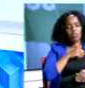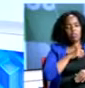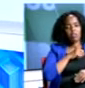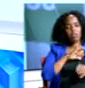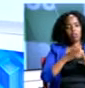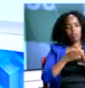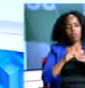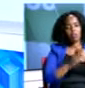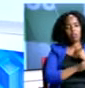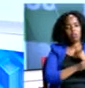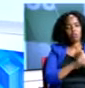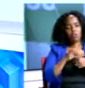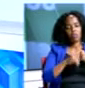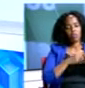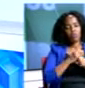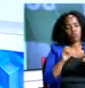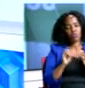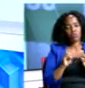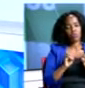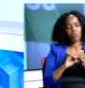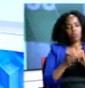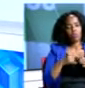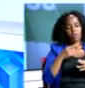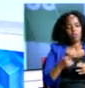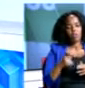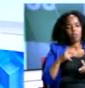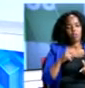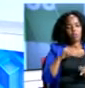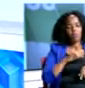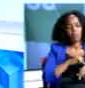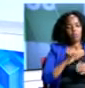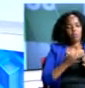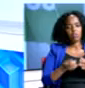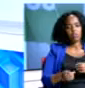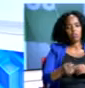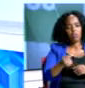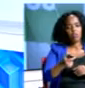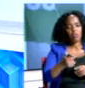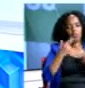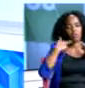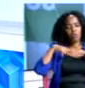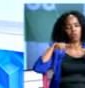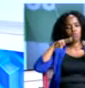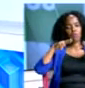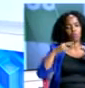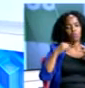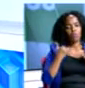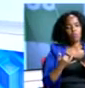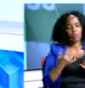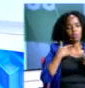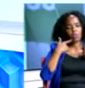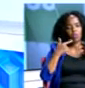akka biyya keenyaattis akka addunyaattis hin jiru kanaafuu dhimmoota akkasii keessatti daddaftanii odeeffannoo akkasii kennuun gaariidha kana